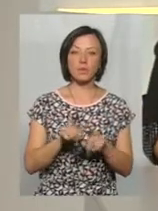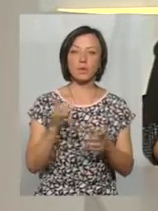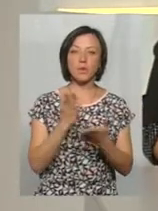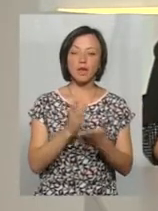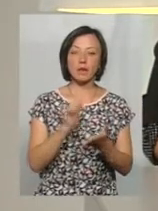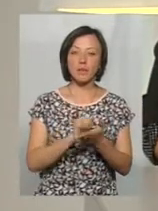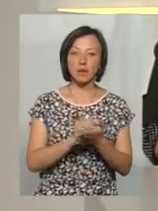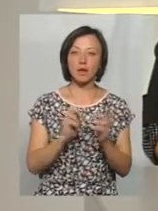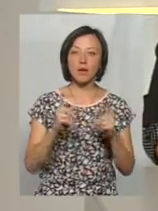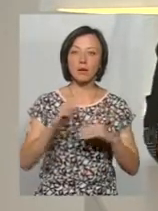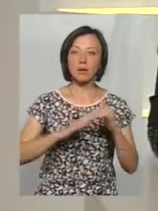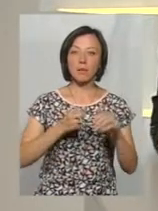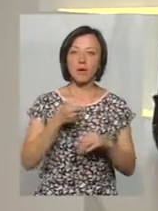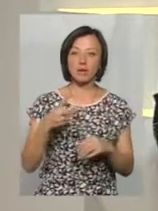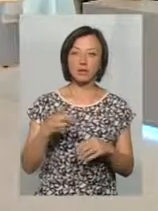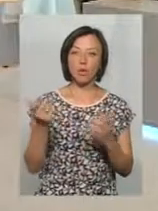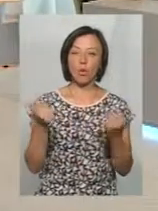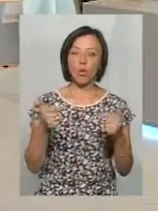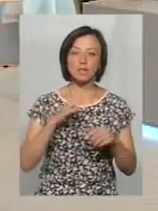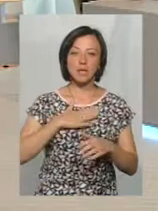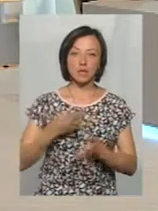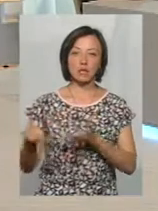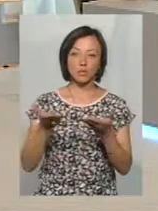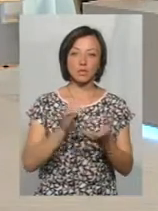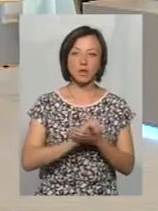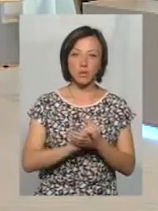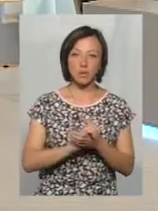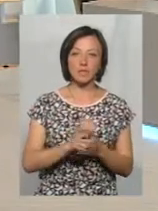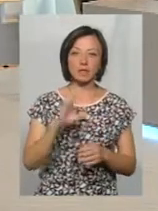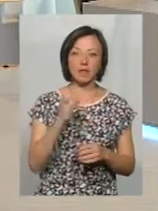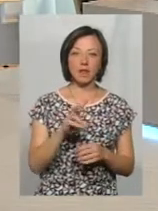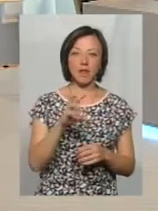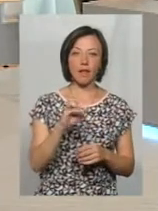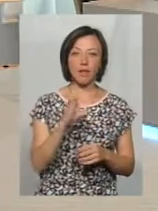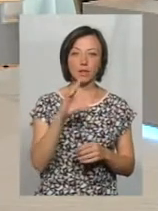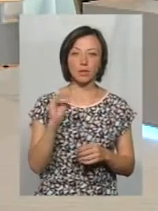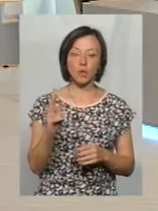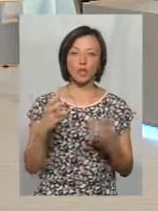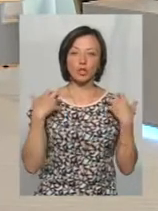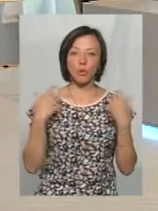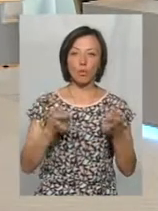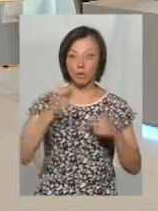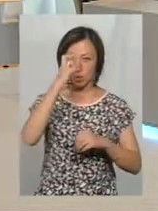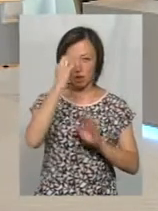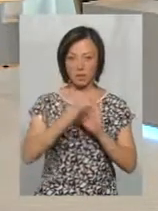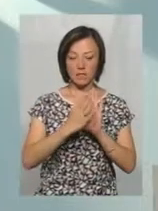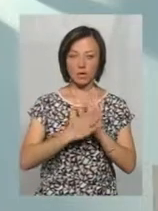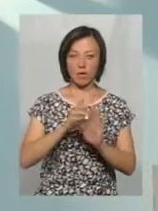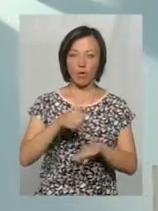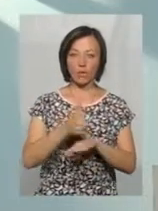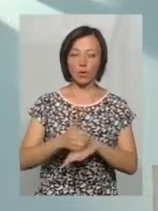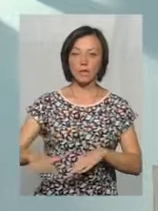і як на практиці. Гості нашої студії сьогодні, знайомтесь. Світлана Лисюк, начальник управління державної реєстрації